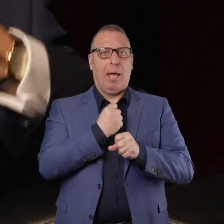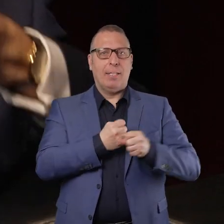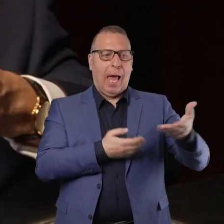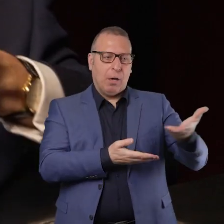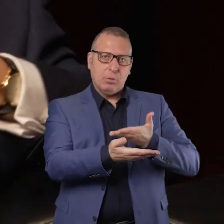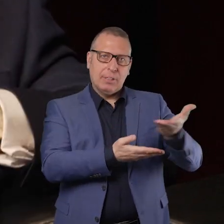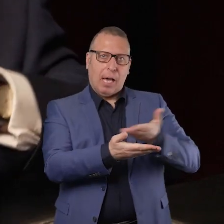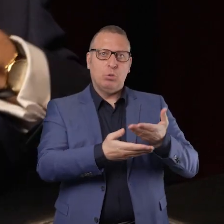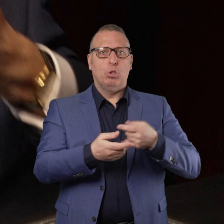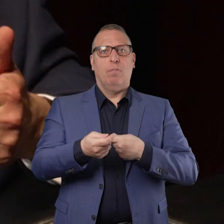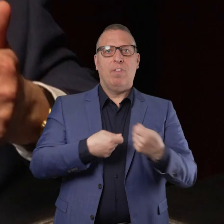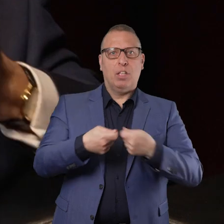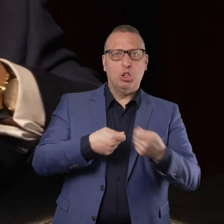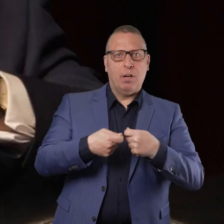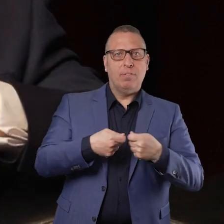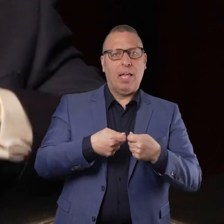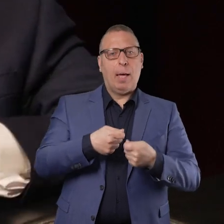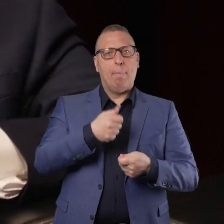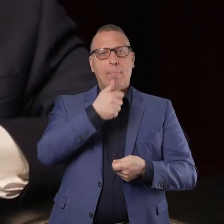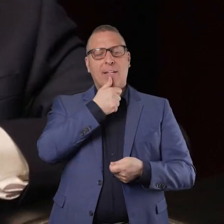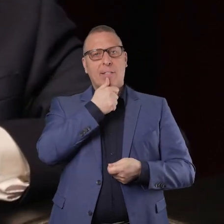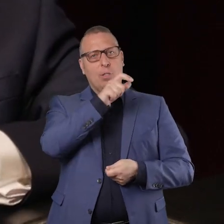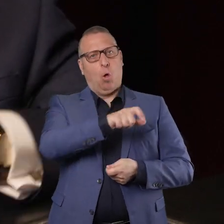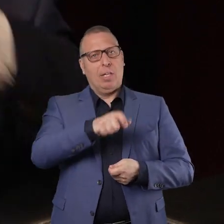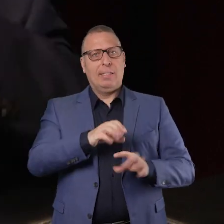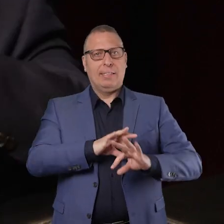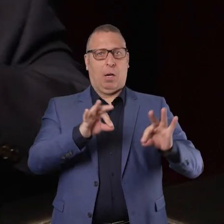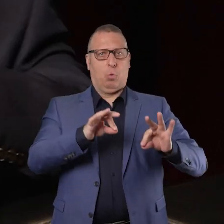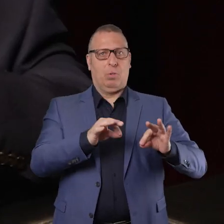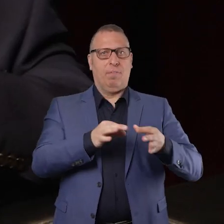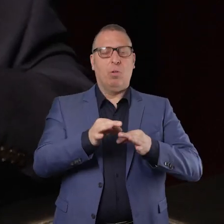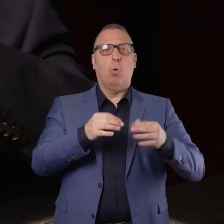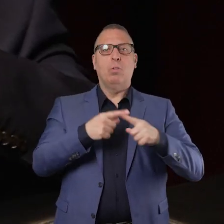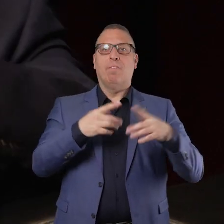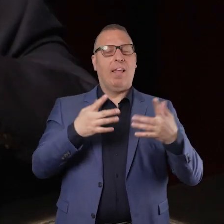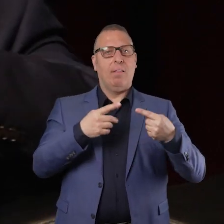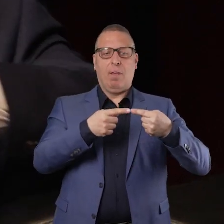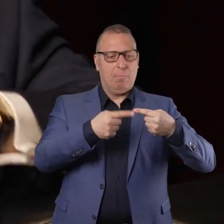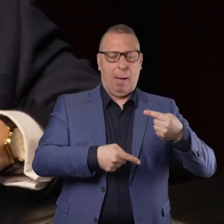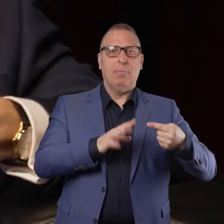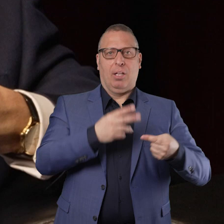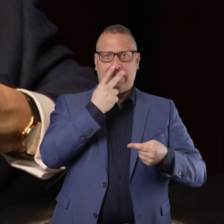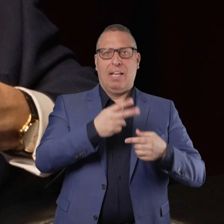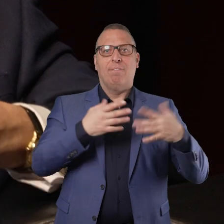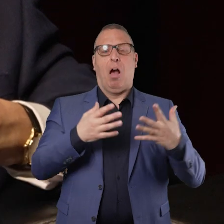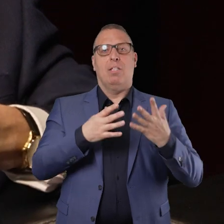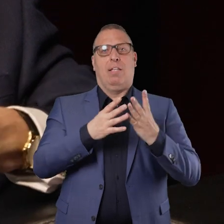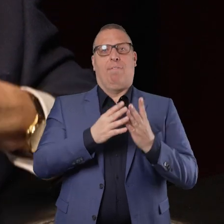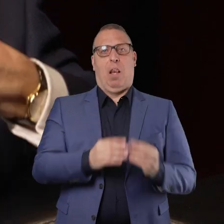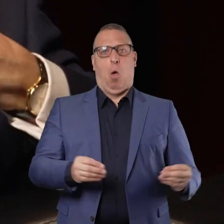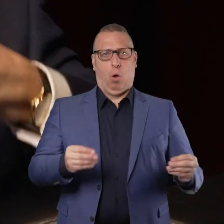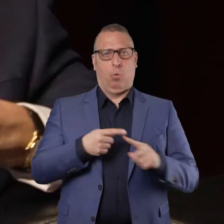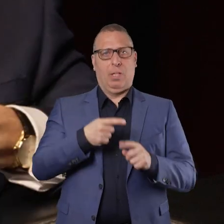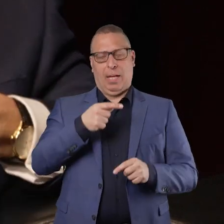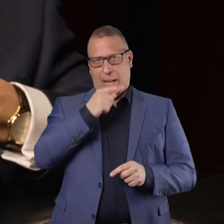Austausch wirtschaftlich, persönlich sehr gut funktioniert. Und wir merken erst, wenn etwas nur tut, was man verloren